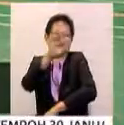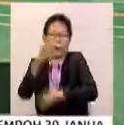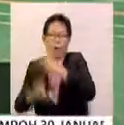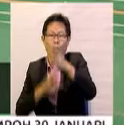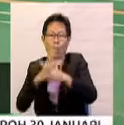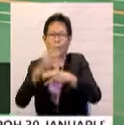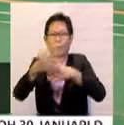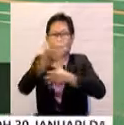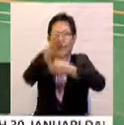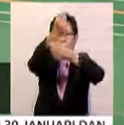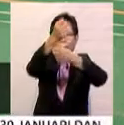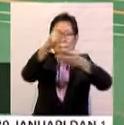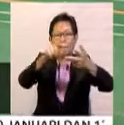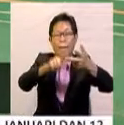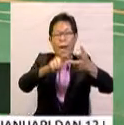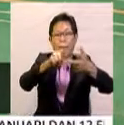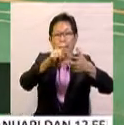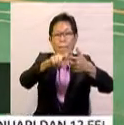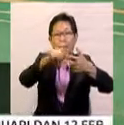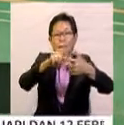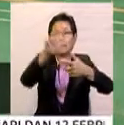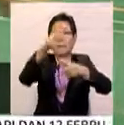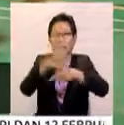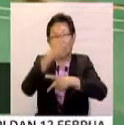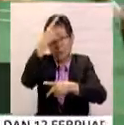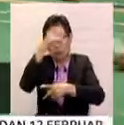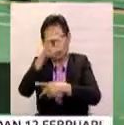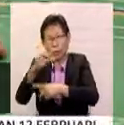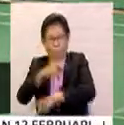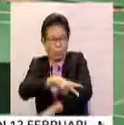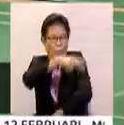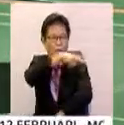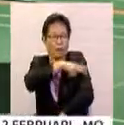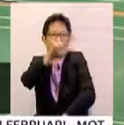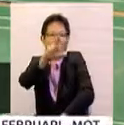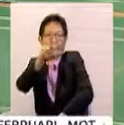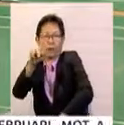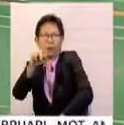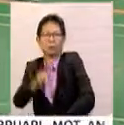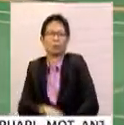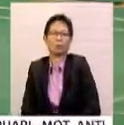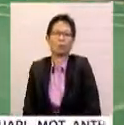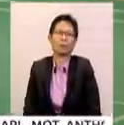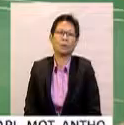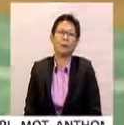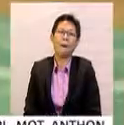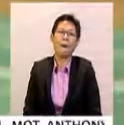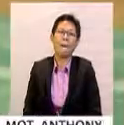diikuti pemenang pingat perak Olimpik 3 kali Datuk Lee Chong Wei di ranking ke-31.